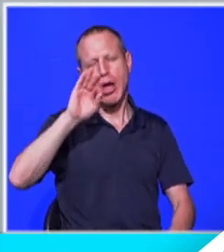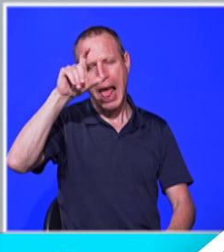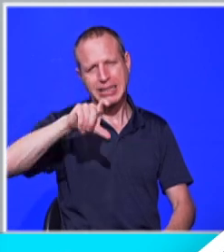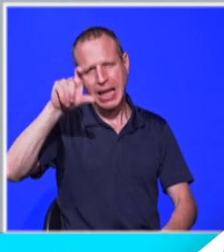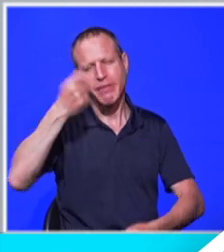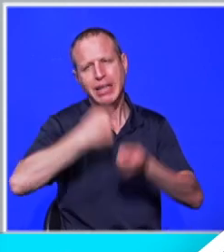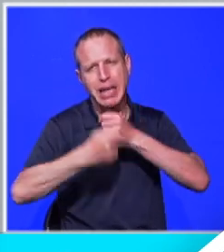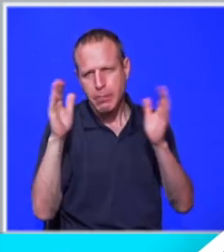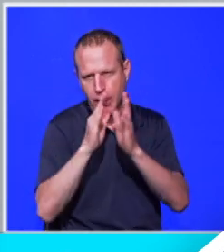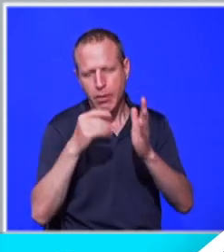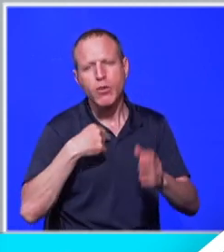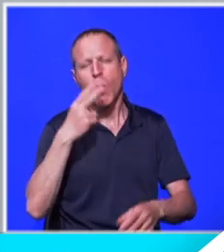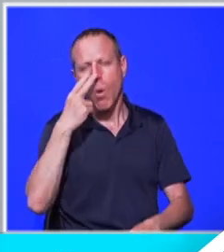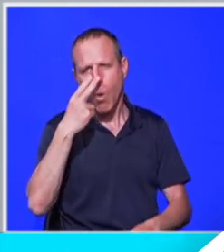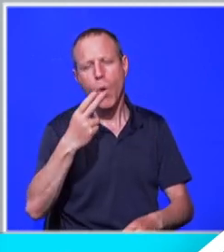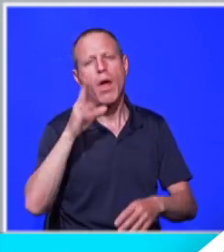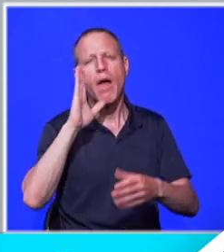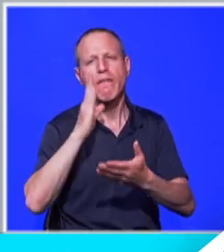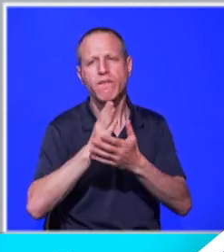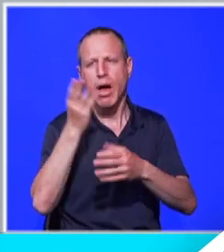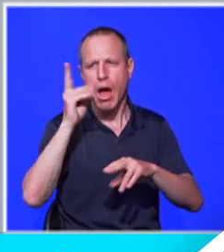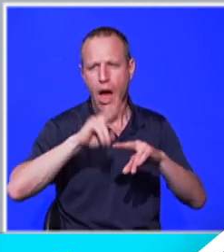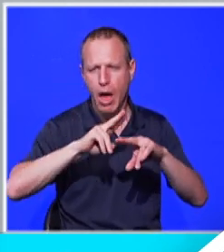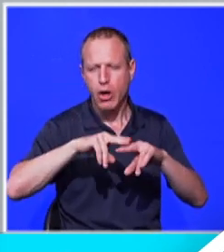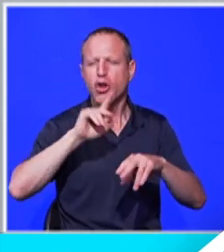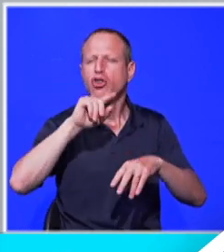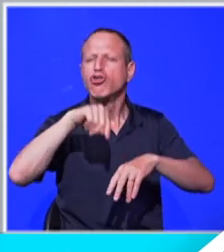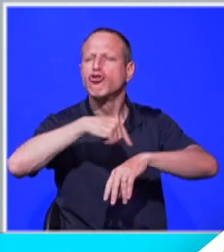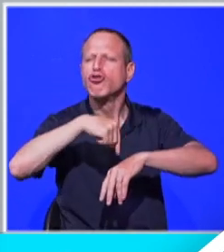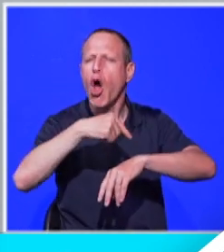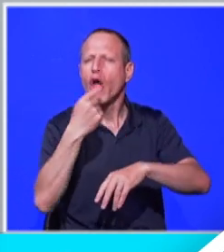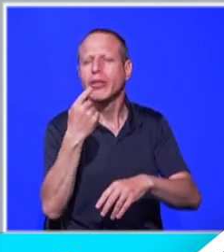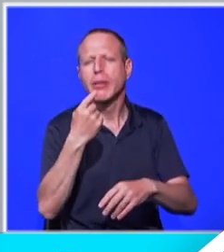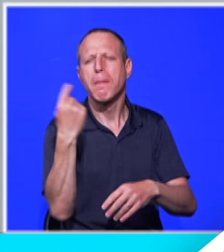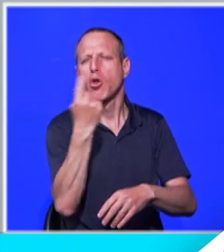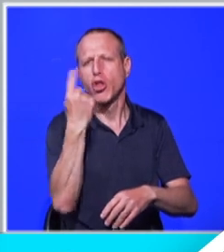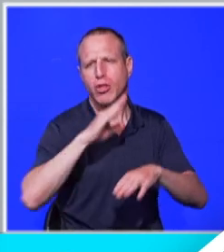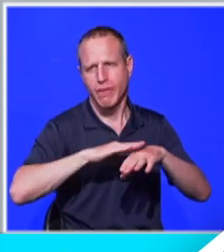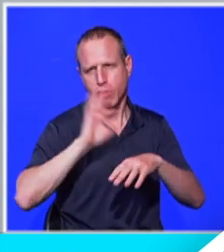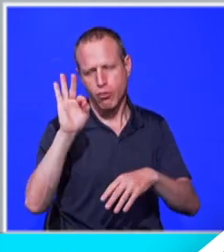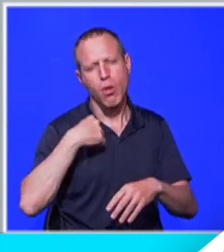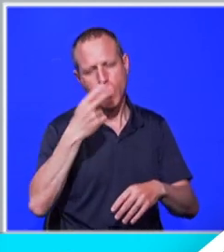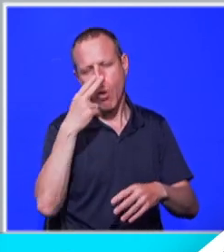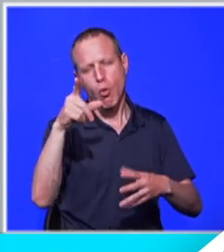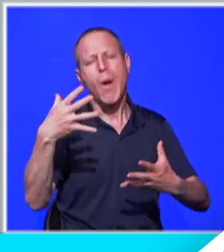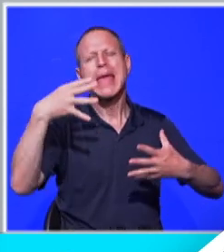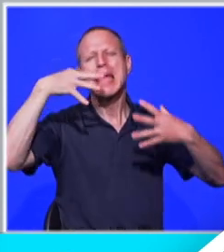אני רואה מאוד, כבר אחרי שעות אחדות לתפקיד שלו, אני רואה שהוא אימץ